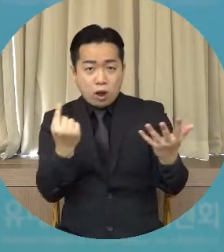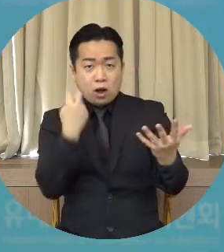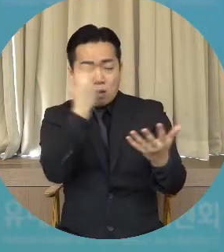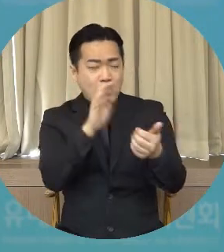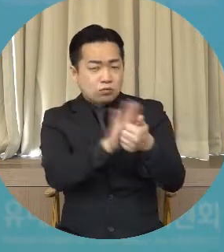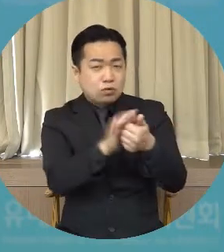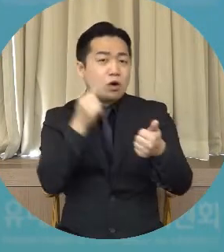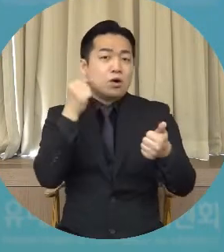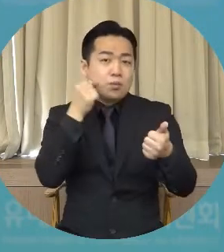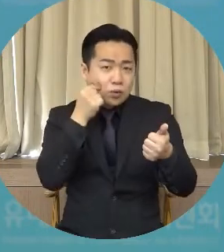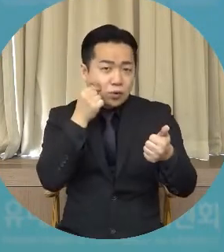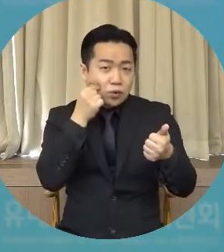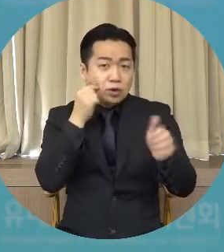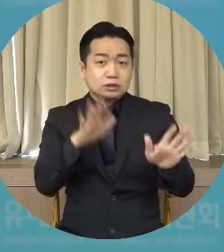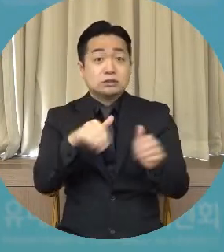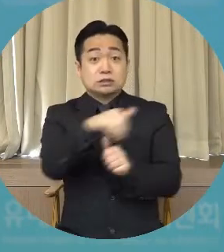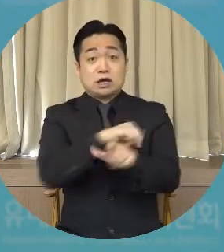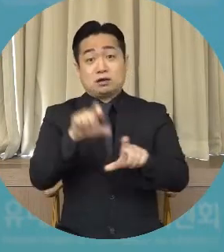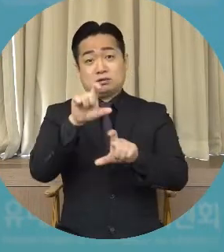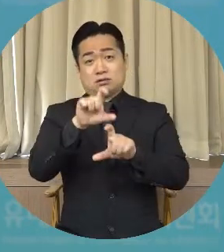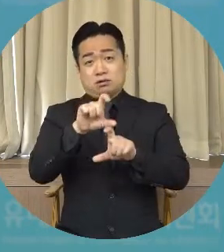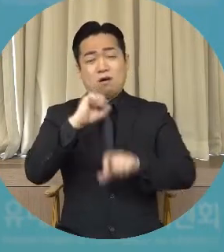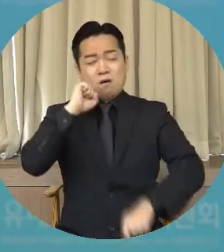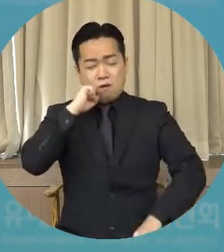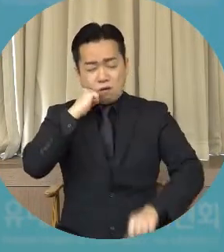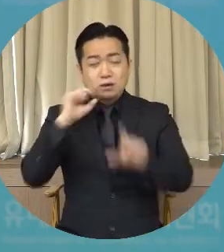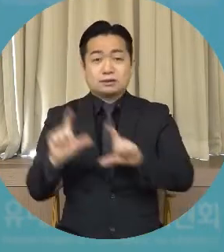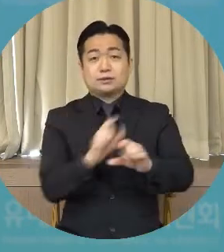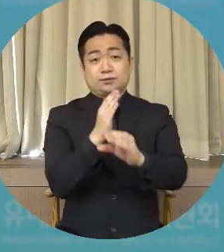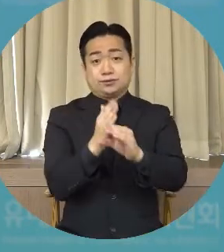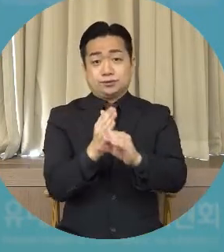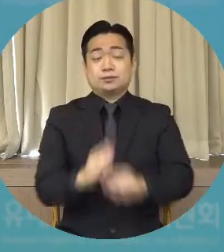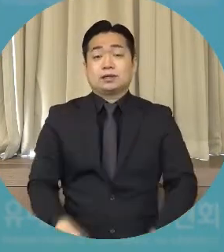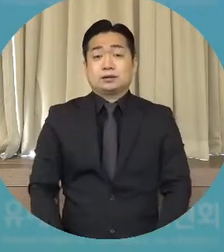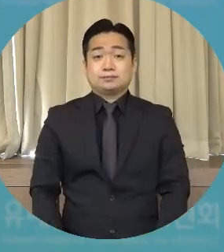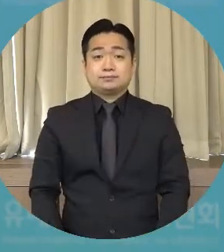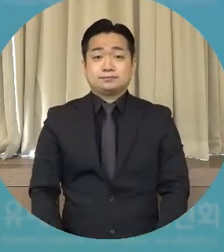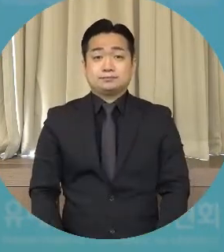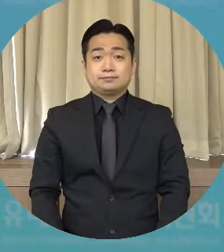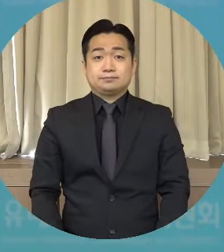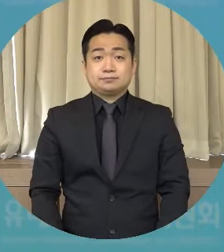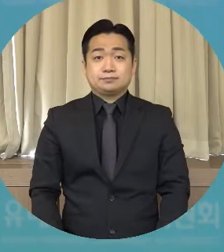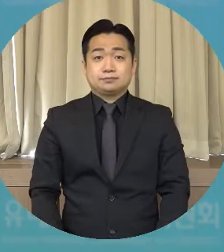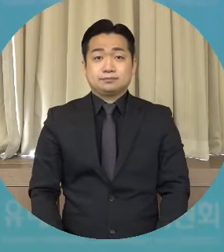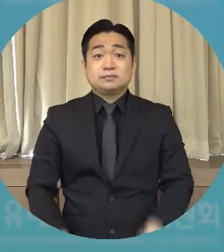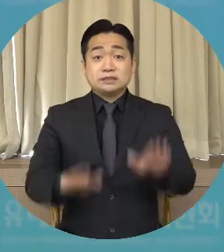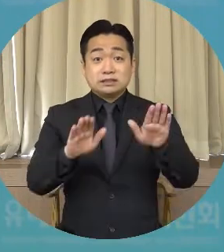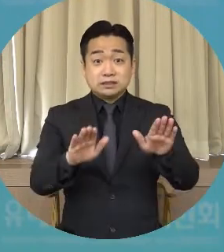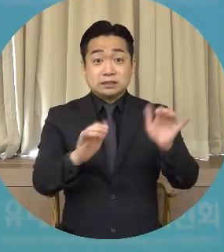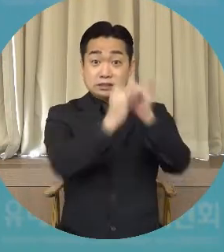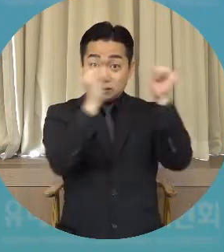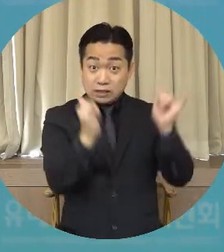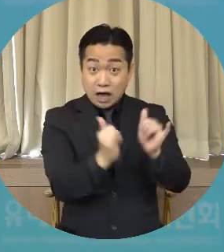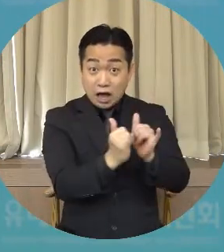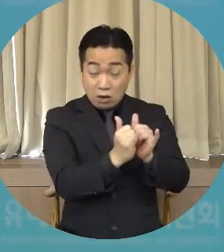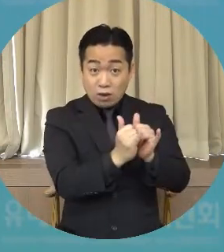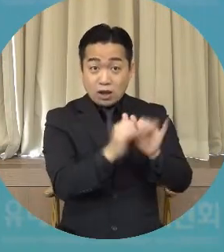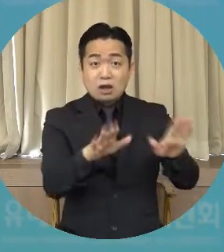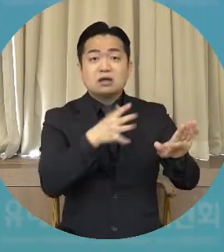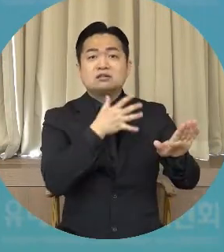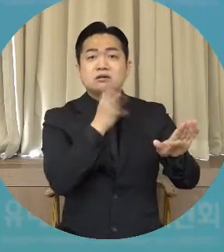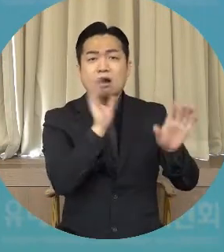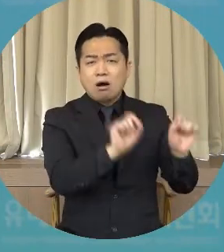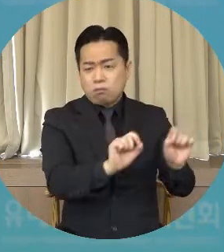등으로 더욱 어려운 시기를 보내고 있습니다. 인구의 급속한 고령화가 진행되고